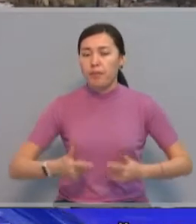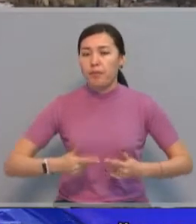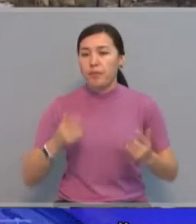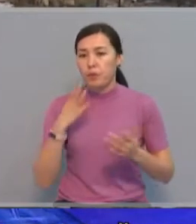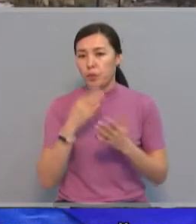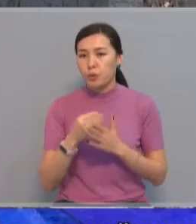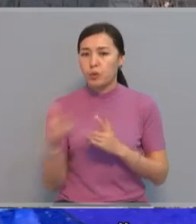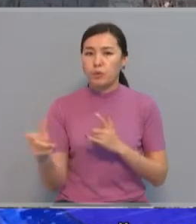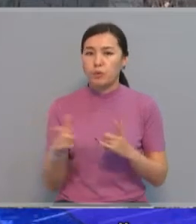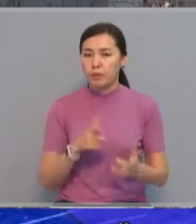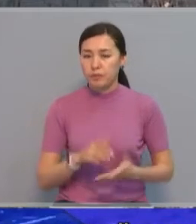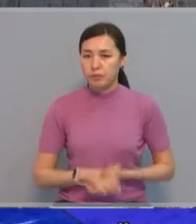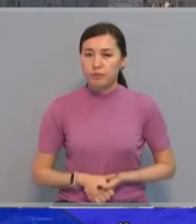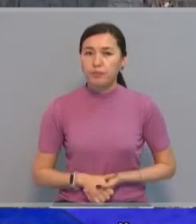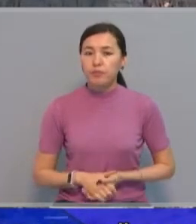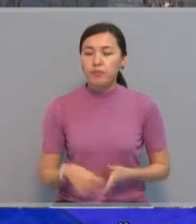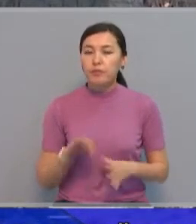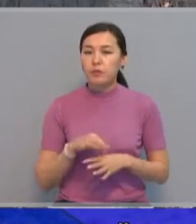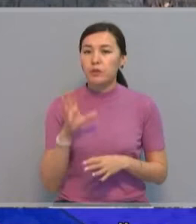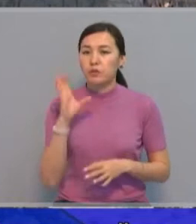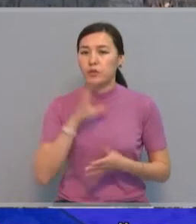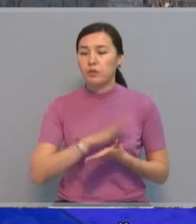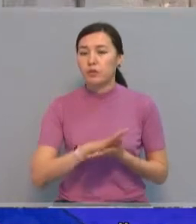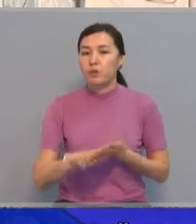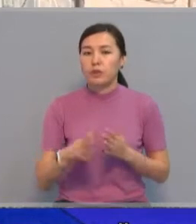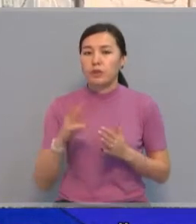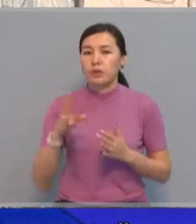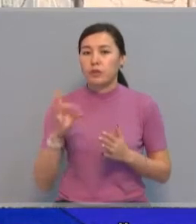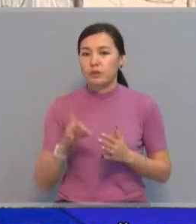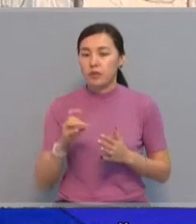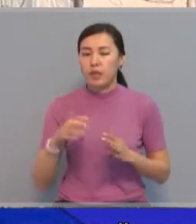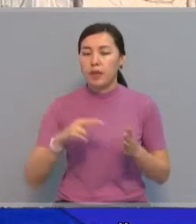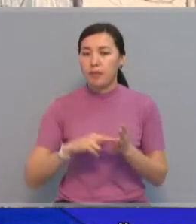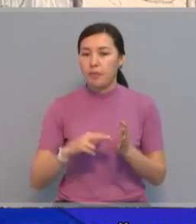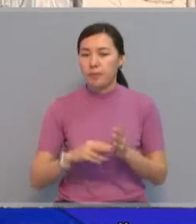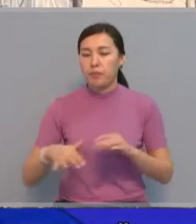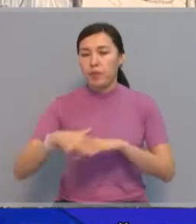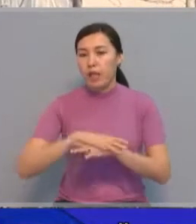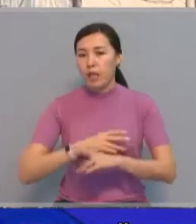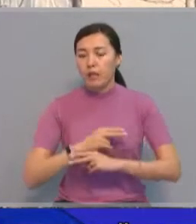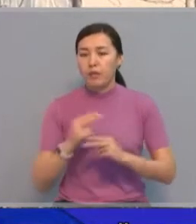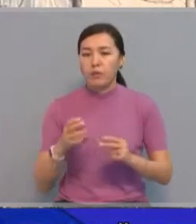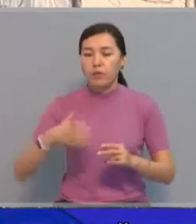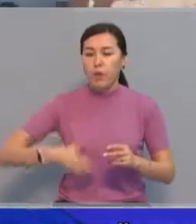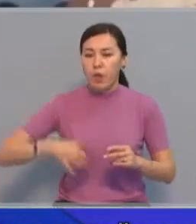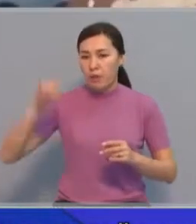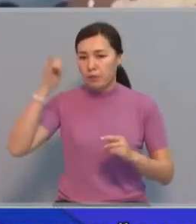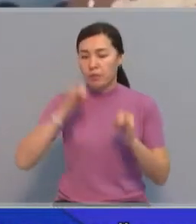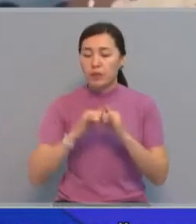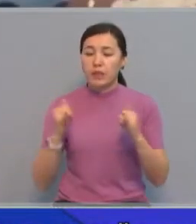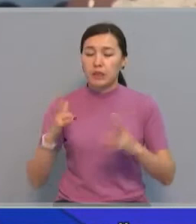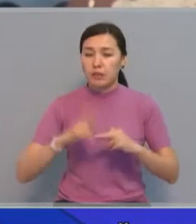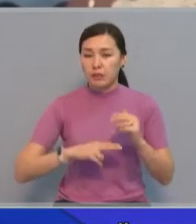восстанавливает со своей стороны. После того будет проведен водопровод в отдельных микрорайонах. Планируется массово развивать животноводство.